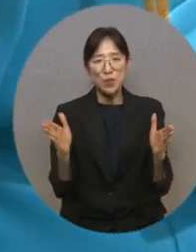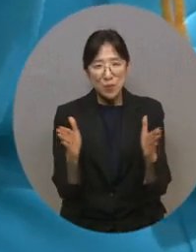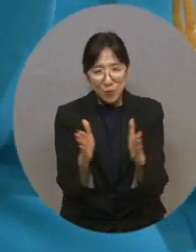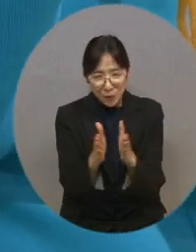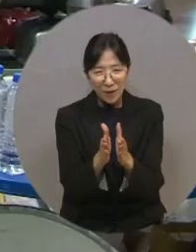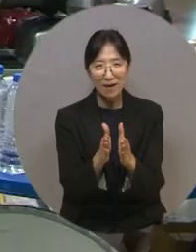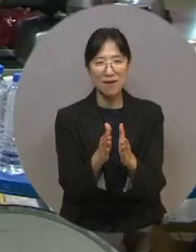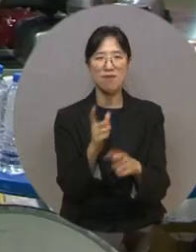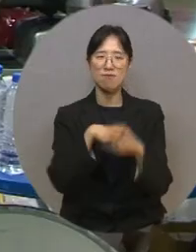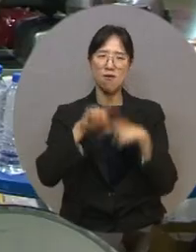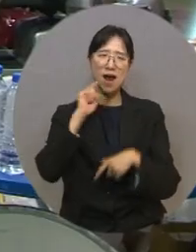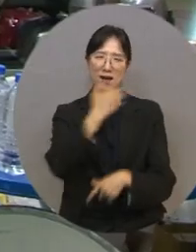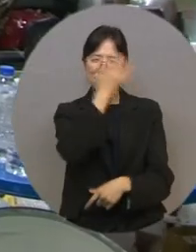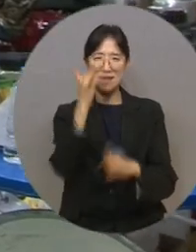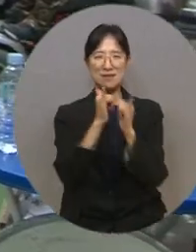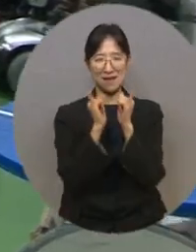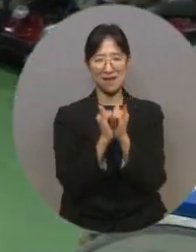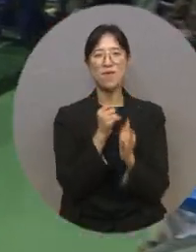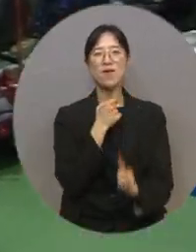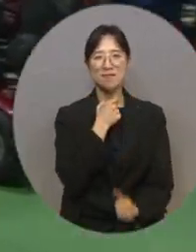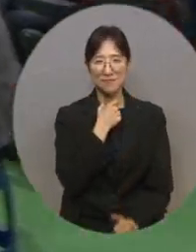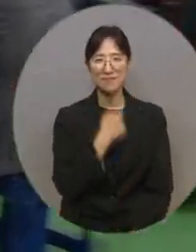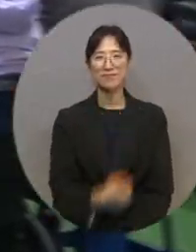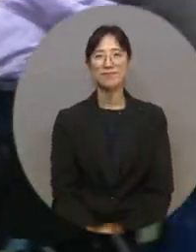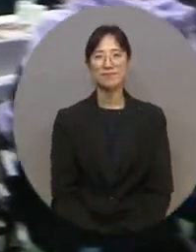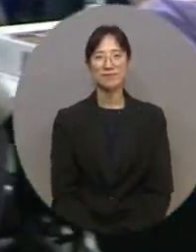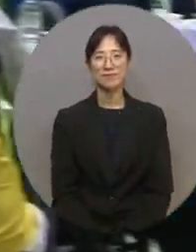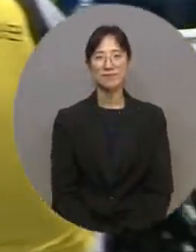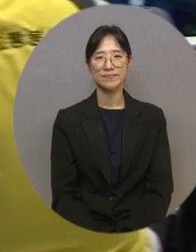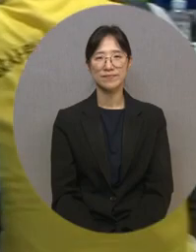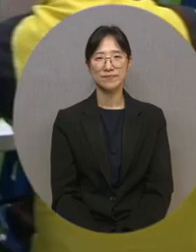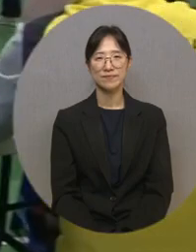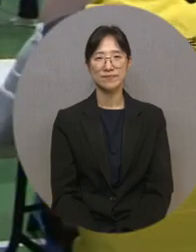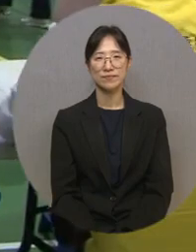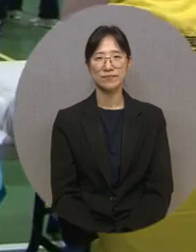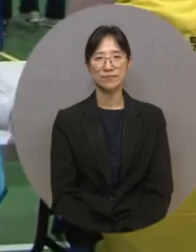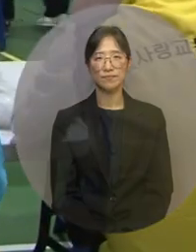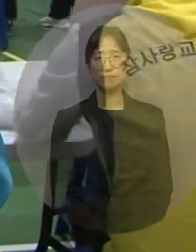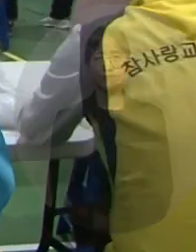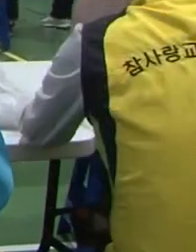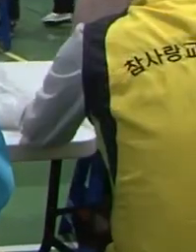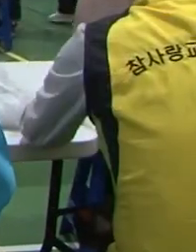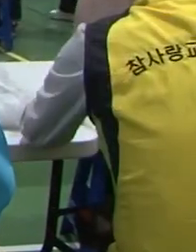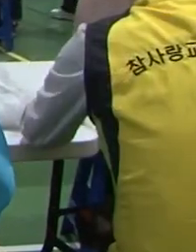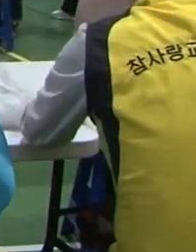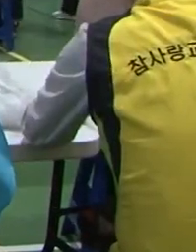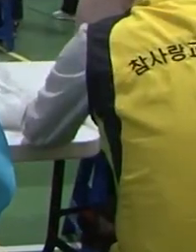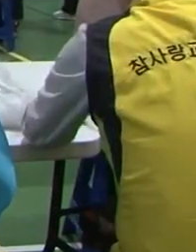아름다운 사회가 될 수 있기를 기대해봅니다. 복지TV 뉴스 황병영입니다.